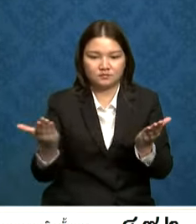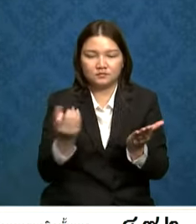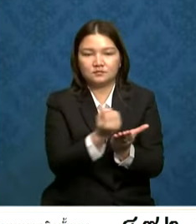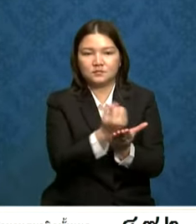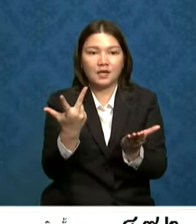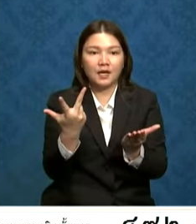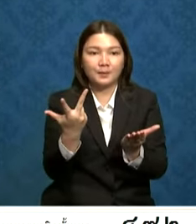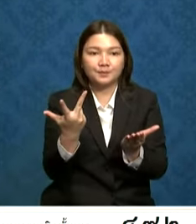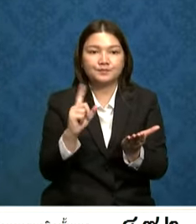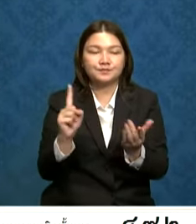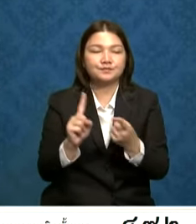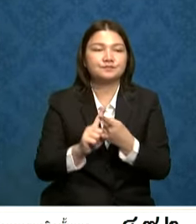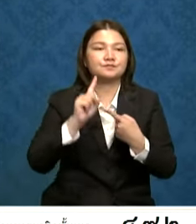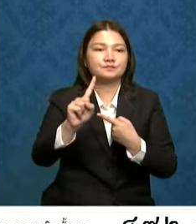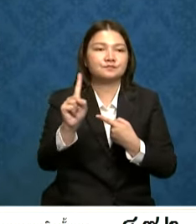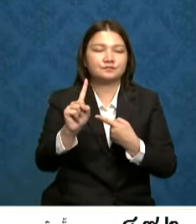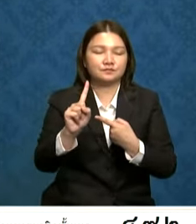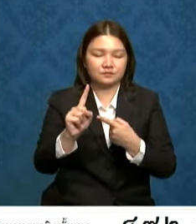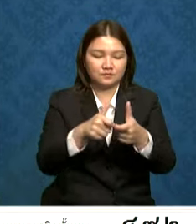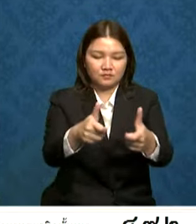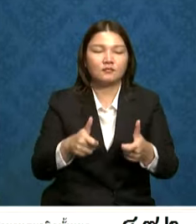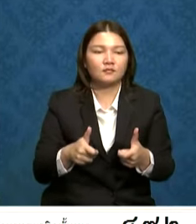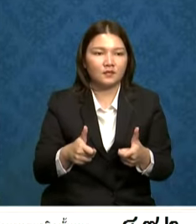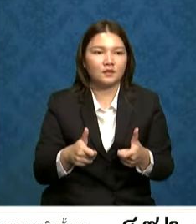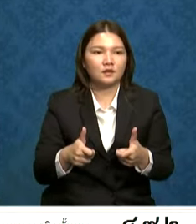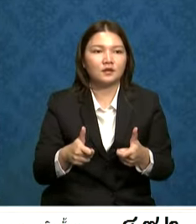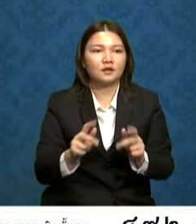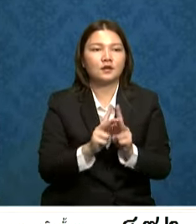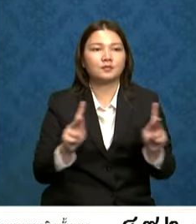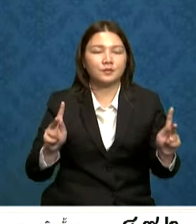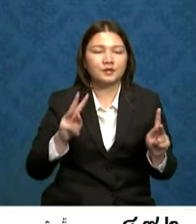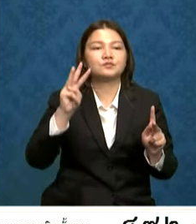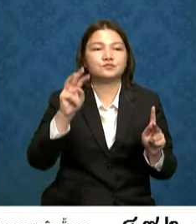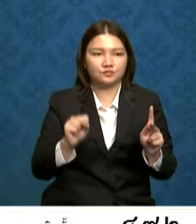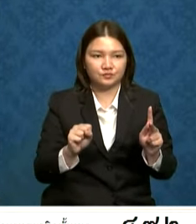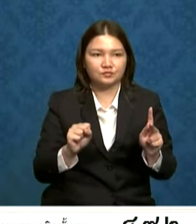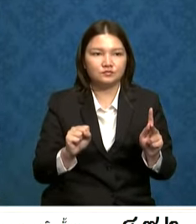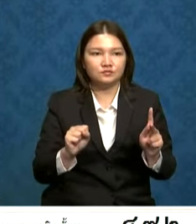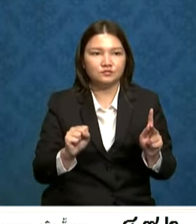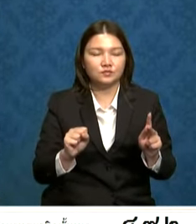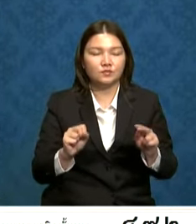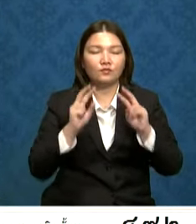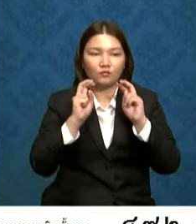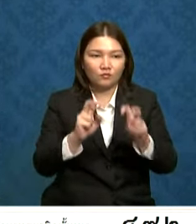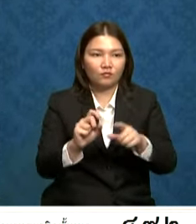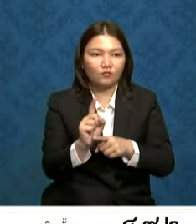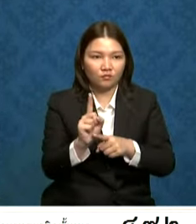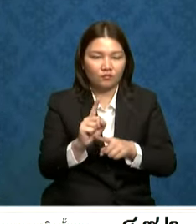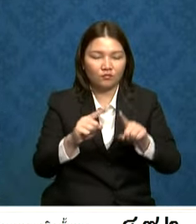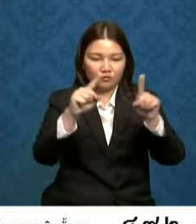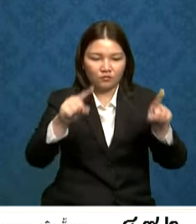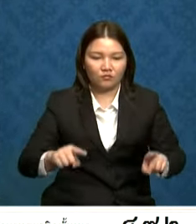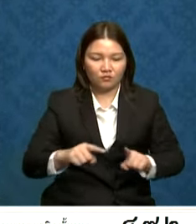เล่มคือรายงานของกรรมาธิการวิสามัญพิจารณาศึกษาแนวทางการตรา